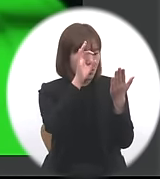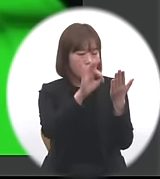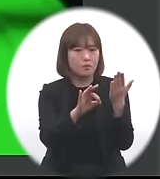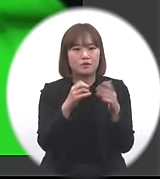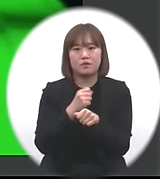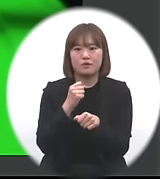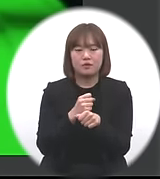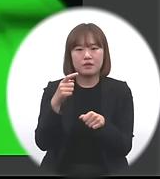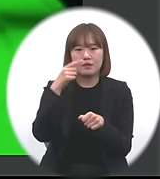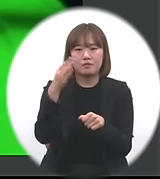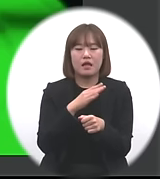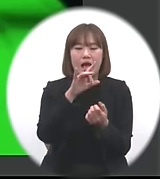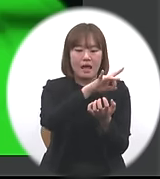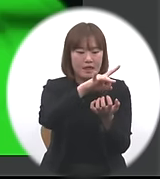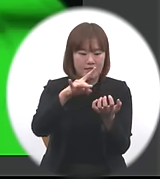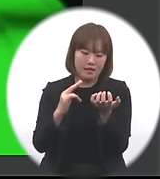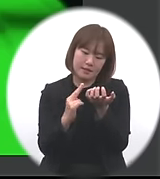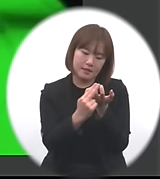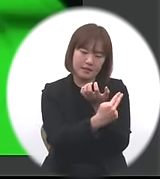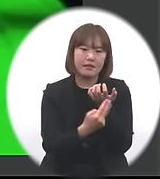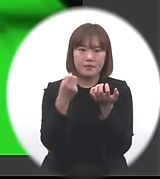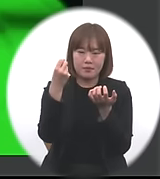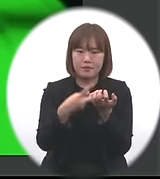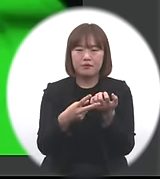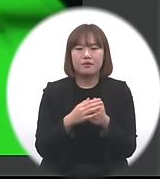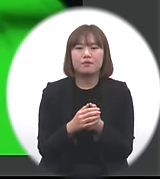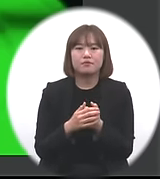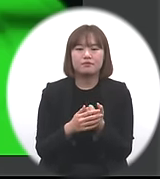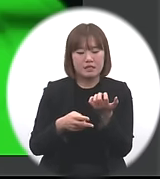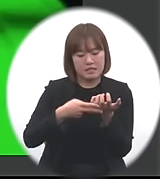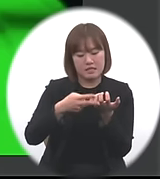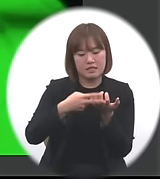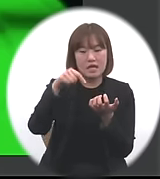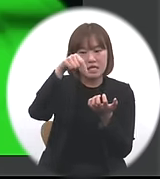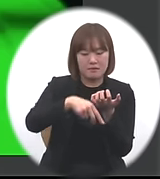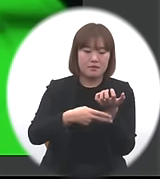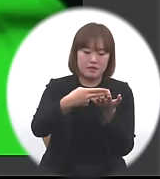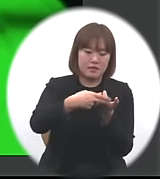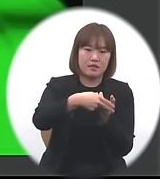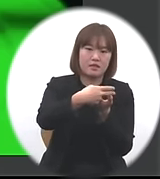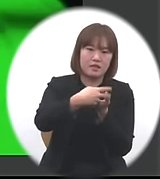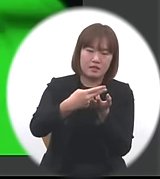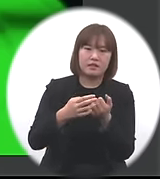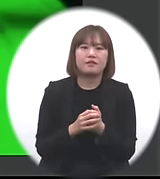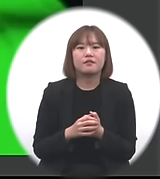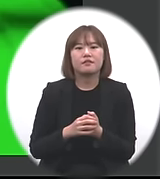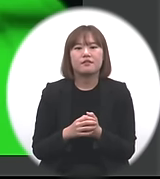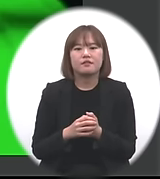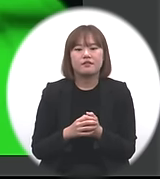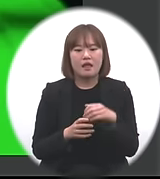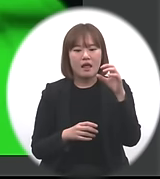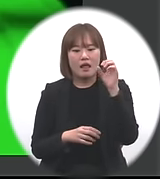그럼 거울을 보셔야 되는 거죠. 그 다음번에 이는 한 개씩 닦으셔야 되고요. 그 다음 마지막 얘기, 잇몸을 닦는다고 칫솔을 깊이 넣으라는 얘기입니다.